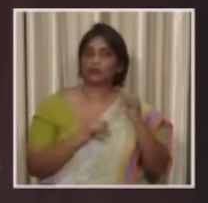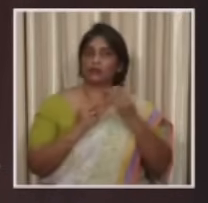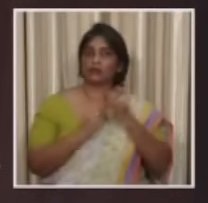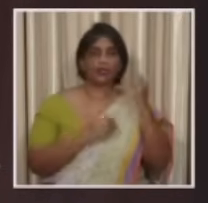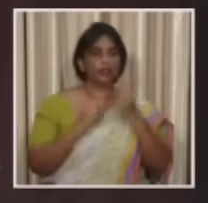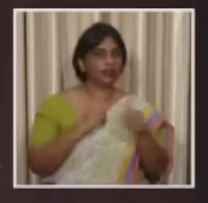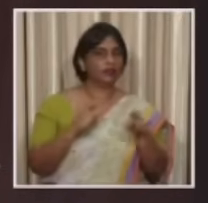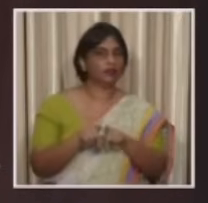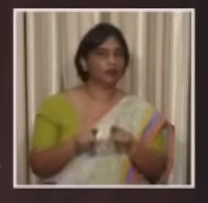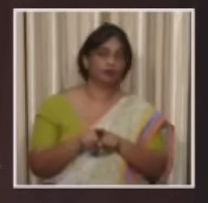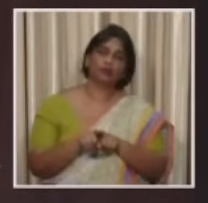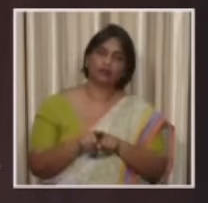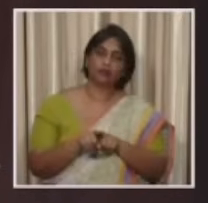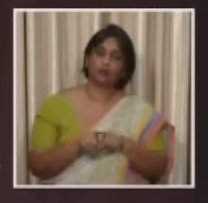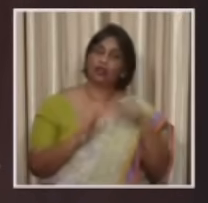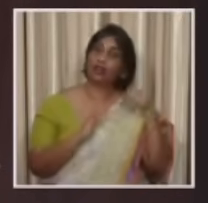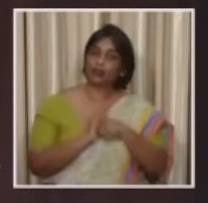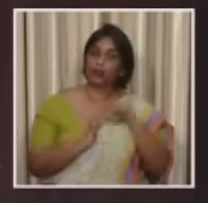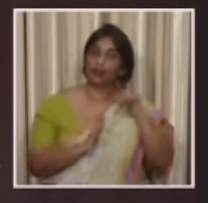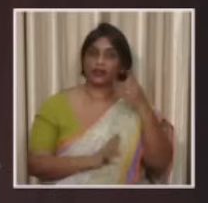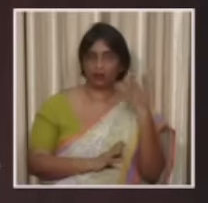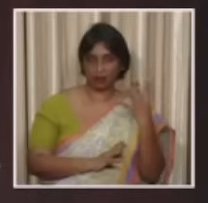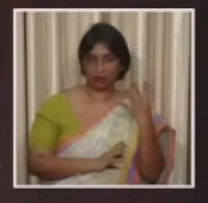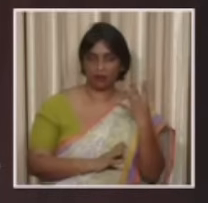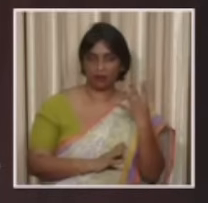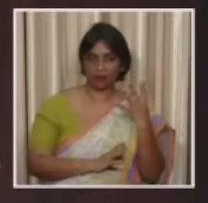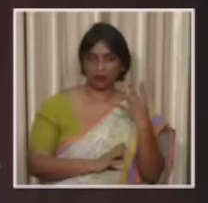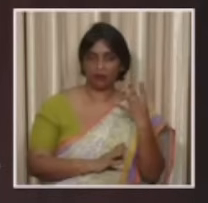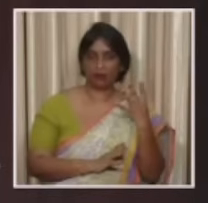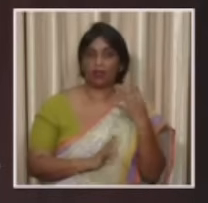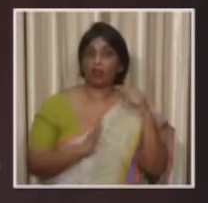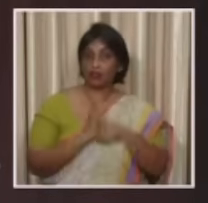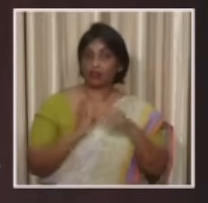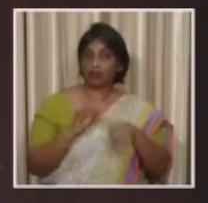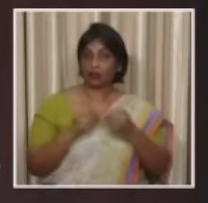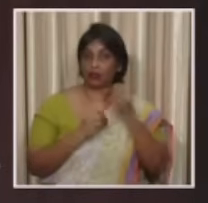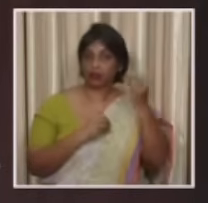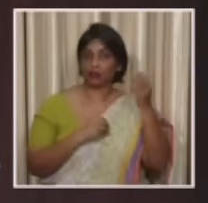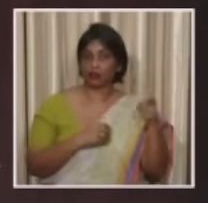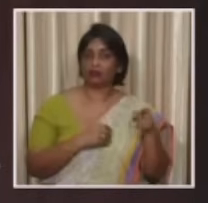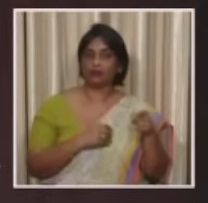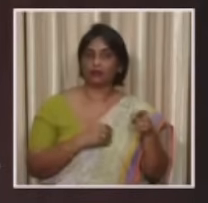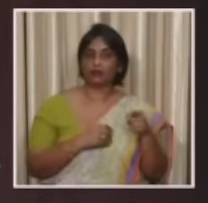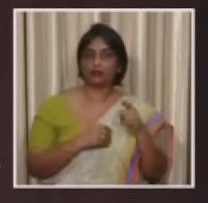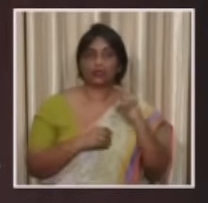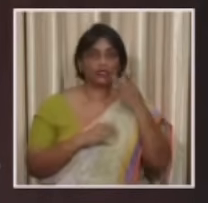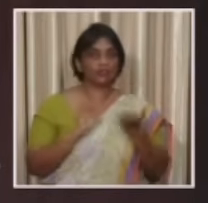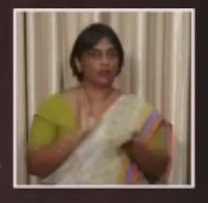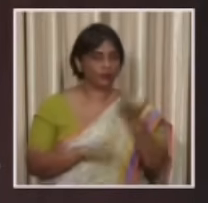දීලා තියෙන්නේ. දකුණේ දෙන්න පුළුවන් 104යි. දකුණේ දැන්ටම දීලා තියෙනවා 100කට